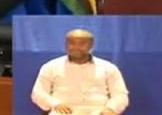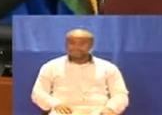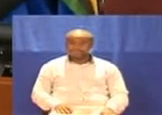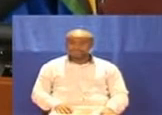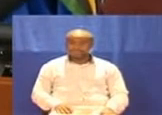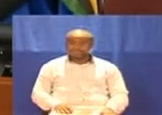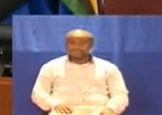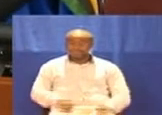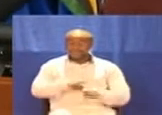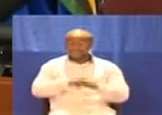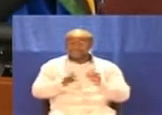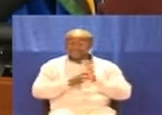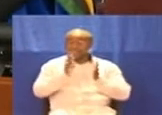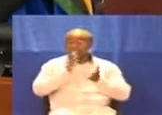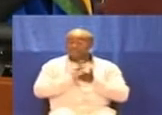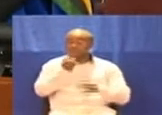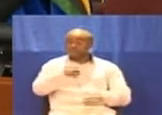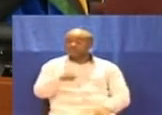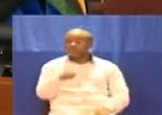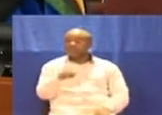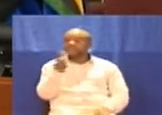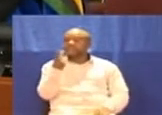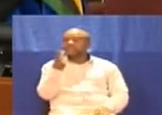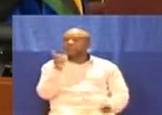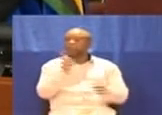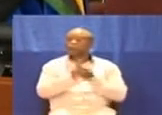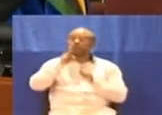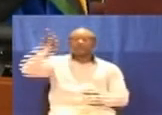Saa 8 kamili mchana Kikombo,